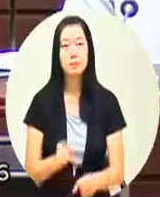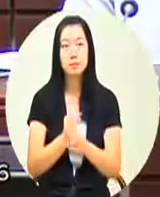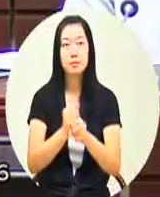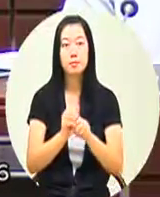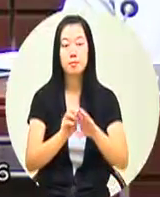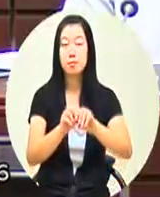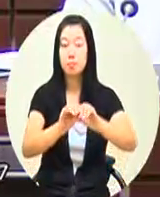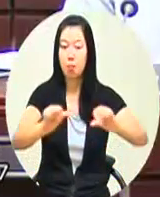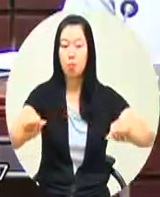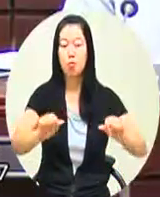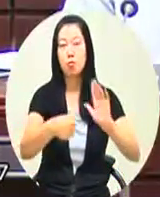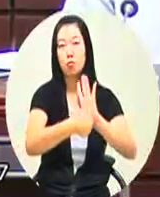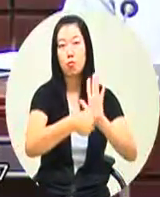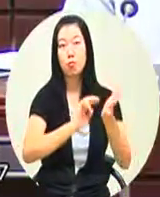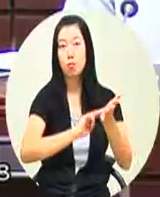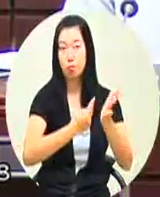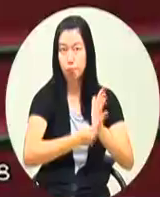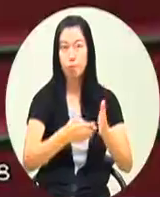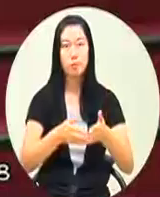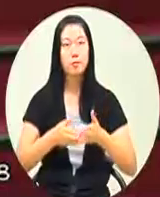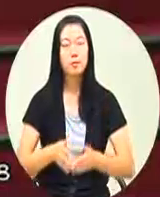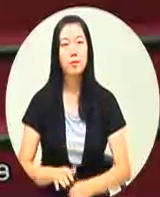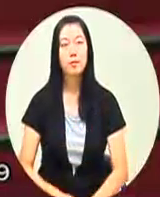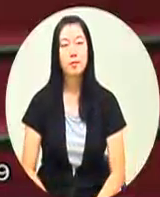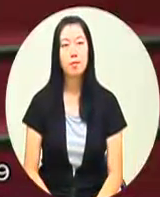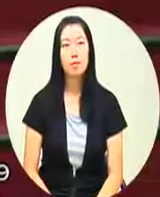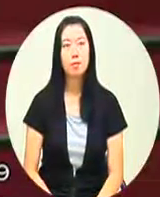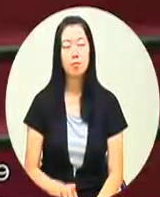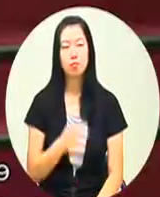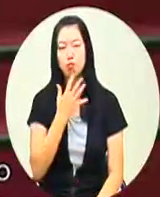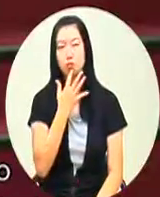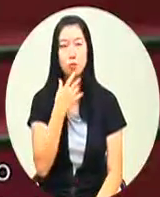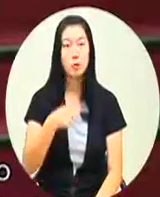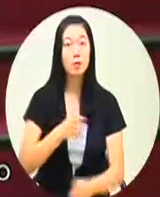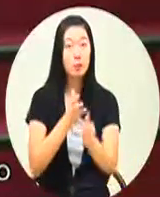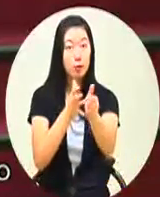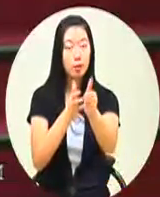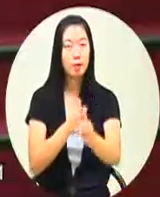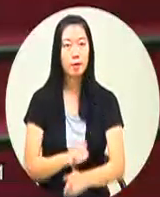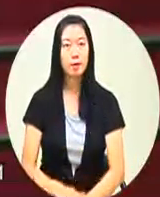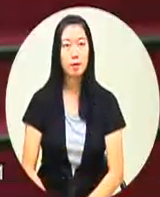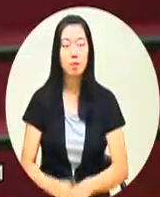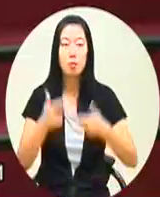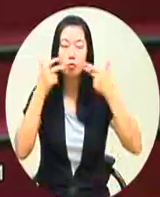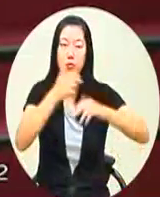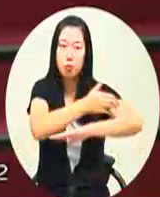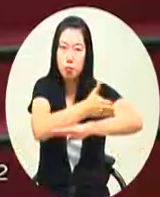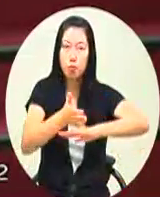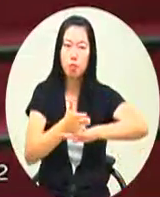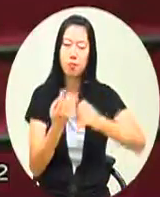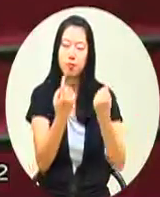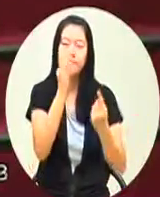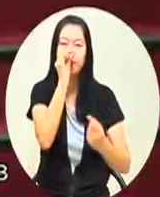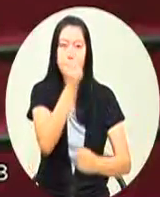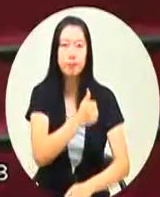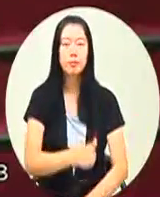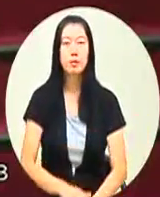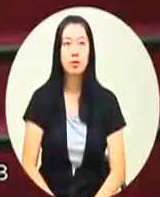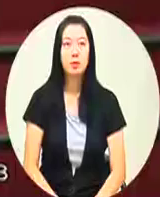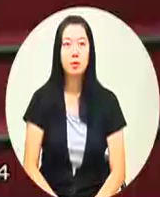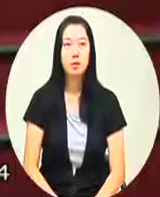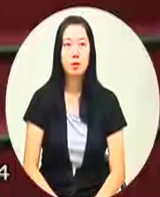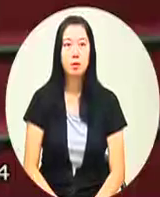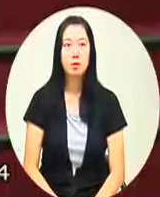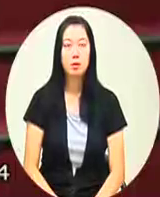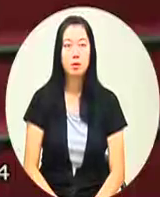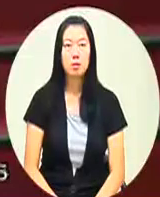地变更这样子。 那我这边有一个疑问，就是要就教一下，我们原乡比较特殊，要乡级的道路